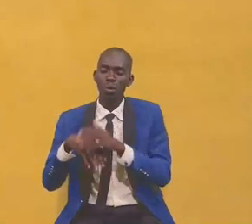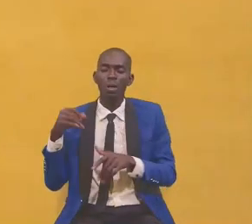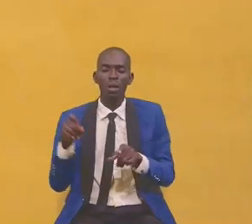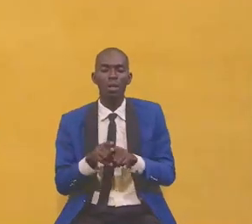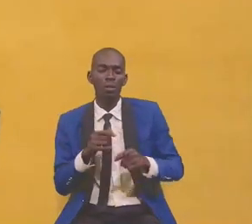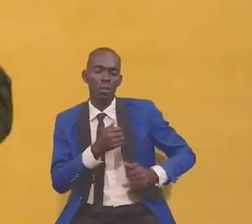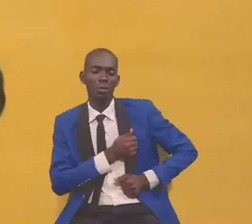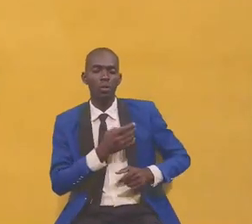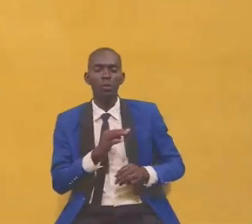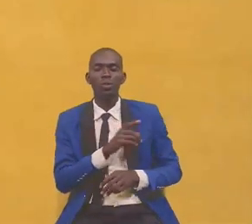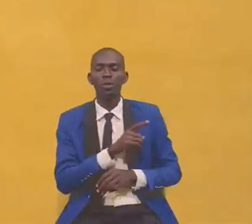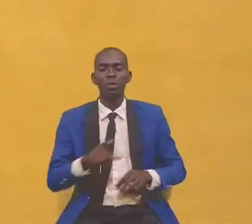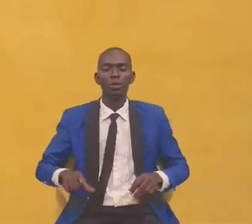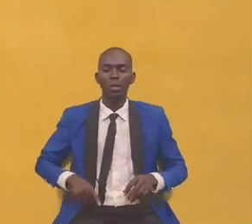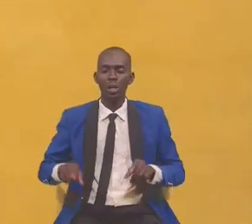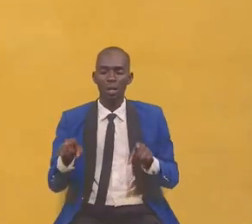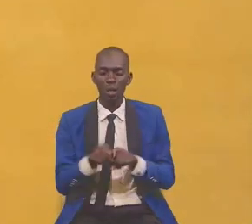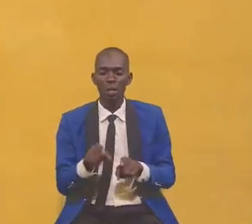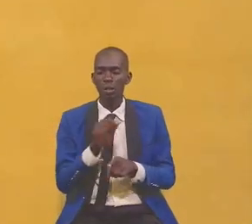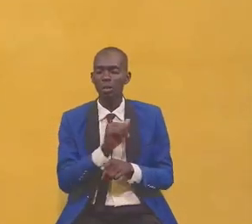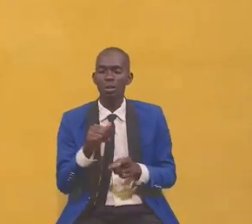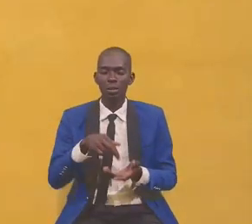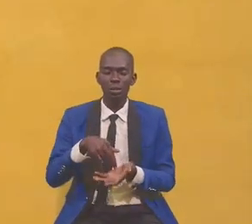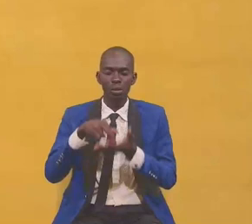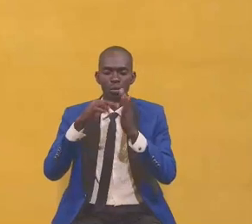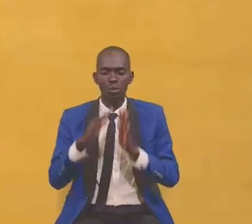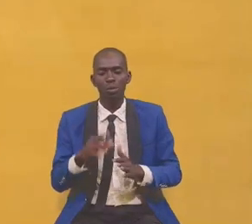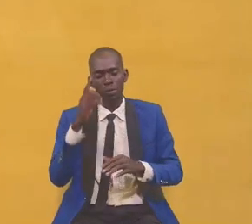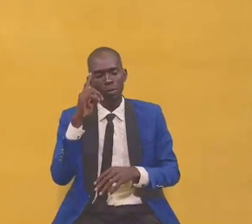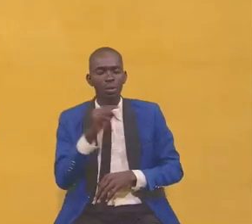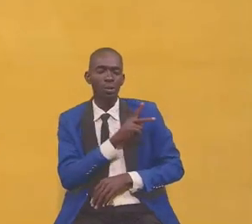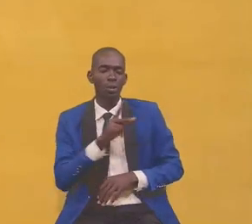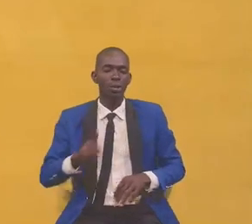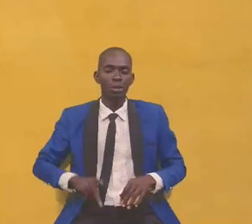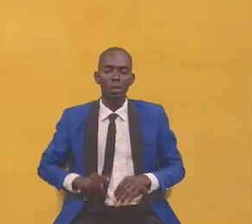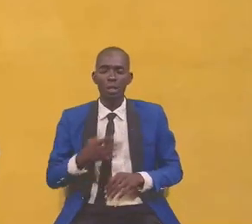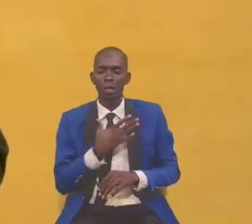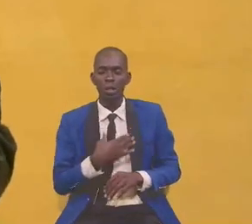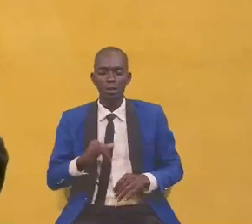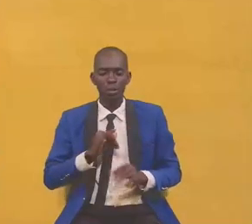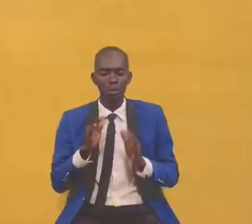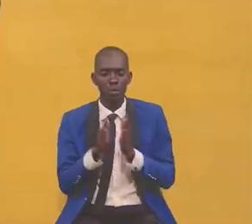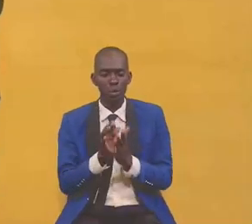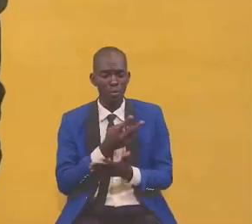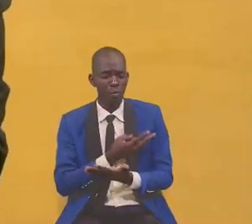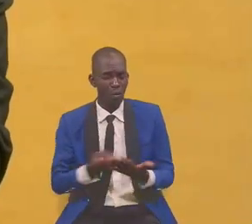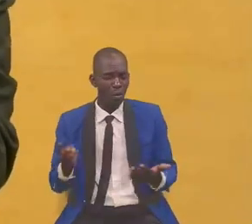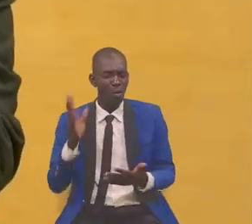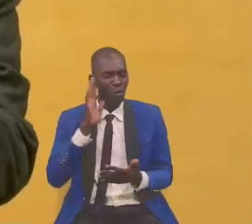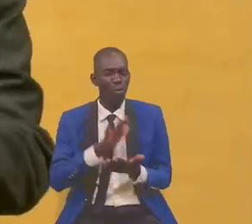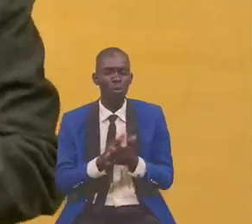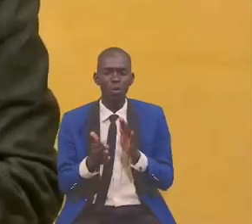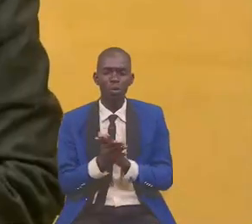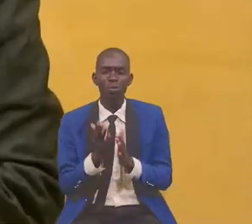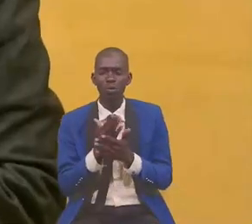Seigneur, comme ambassadeur pour le royaume, je prie que l'échec